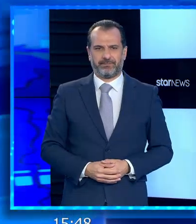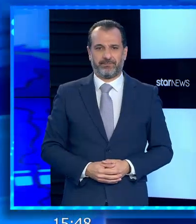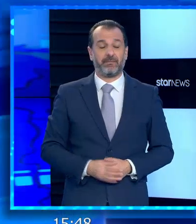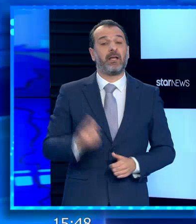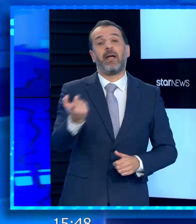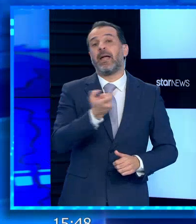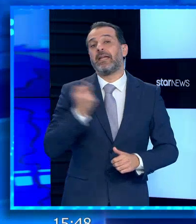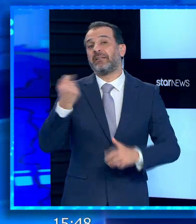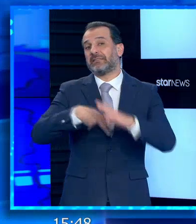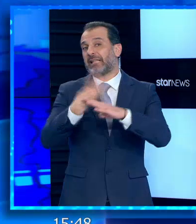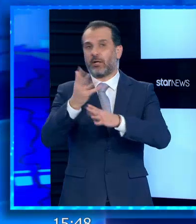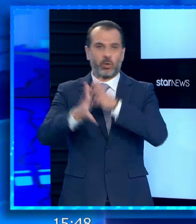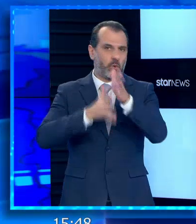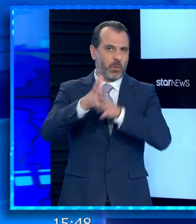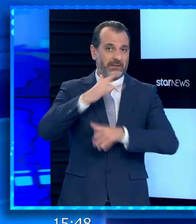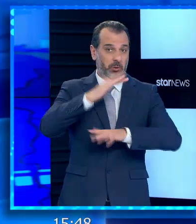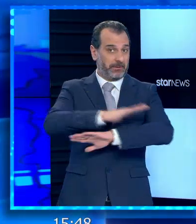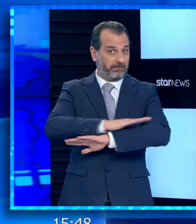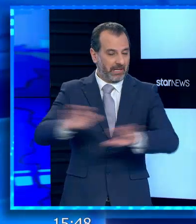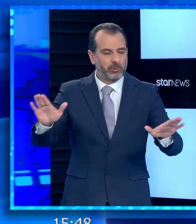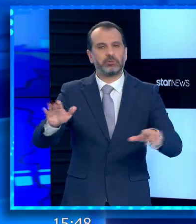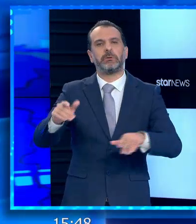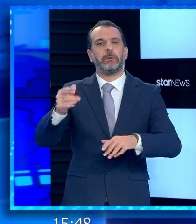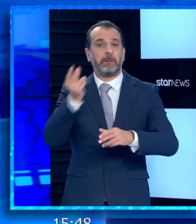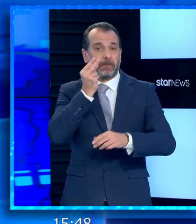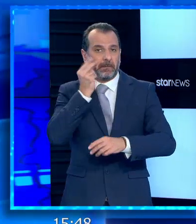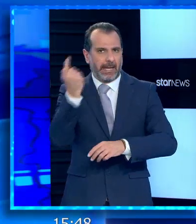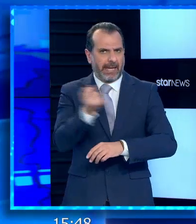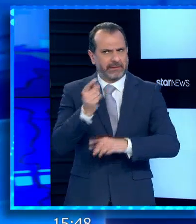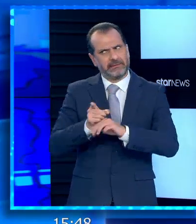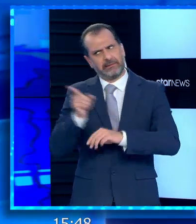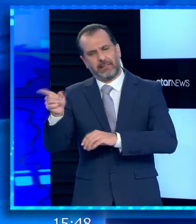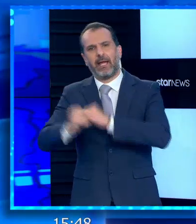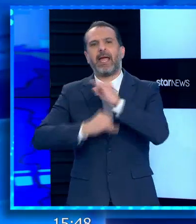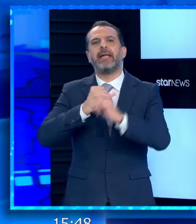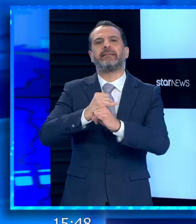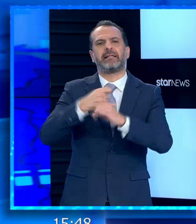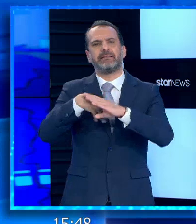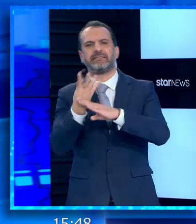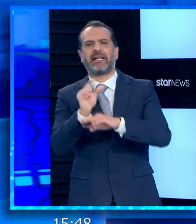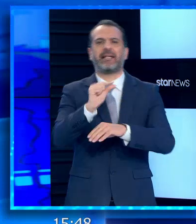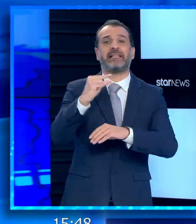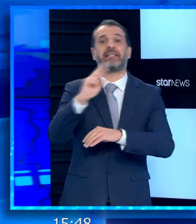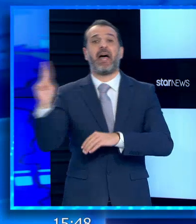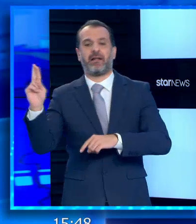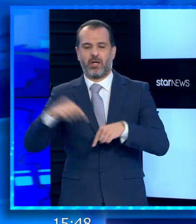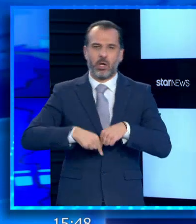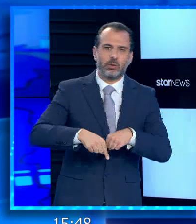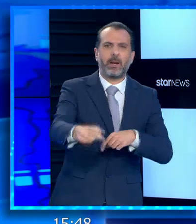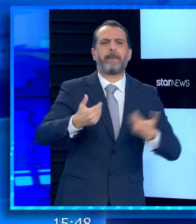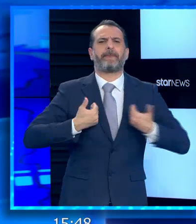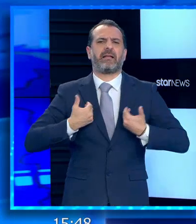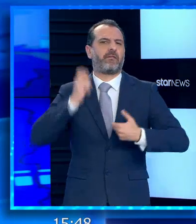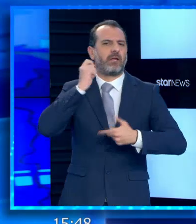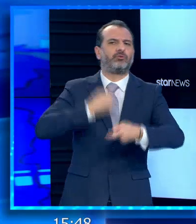Και εδώ τελείωσε και το απογευματινό δελτίο ειδήσεων του Star Channel. Για συνεχή ενημέρωση μπορείτε πάντα να επισκέπτεστε το star.gr. Ακολουθεί η